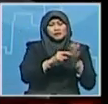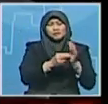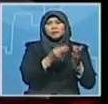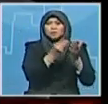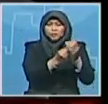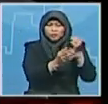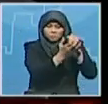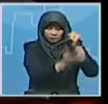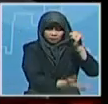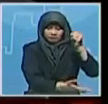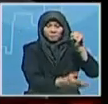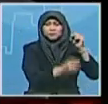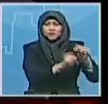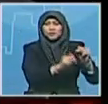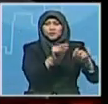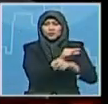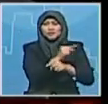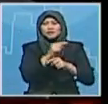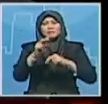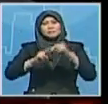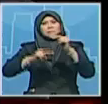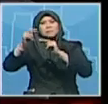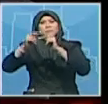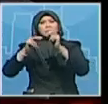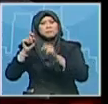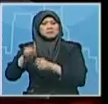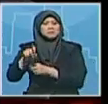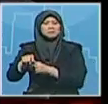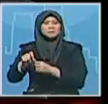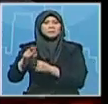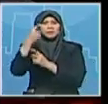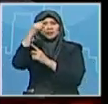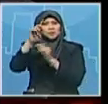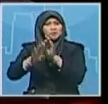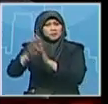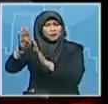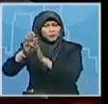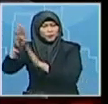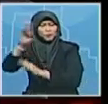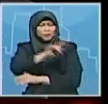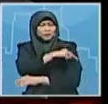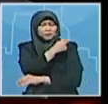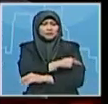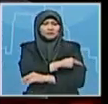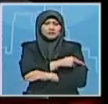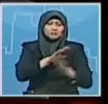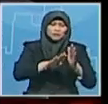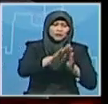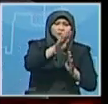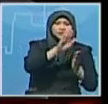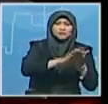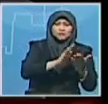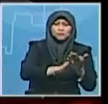lain. Pembangunan yang lain, sebab kementerian-kementerian lain memerlukan dana juga untuk membangunkan hospital, untuk membangunkan sekolah. Orang Sabah dan Sarawak